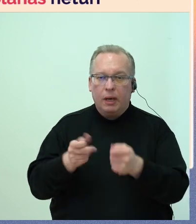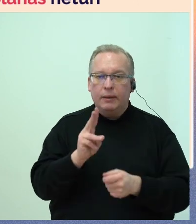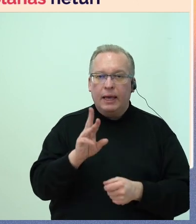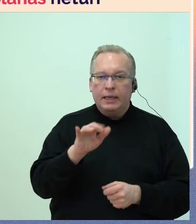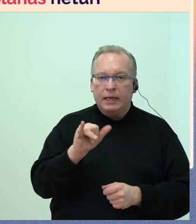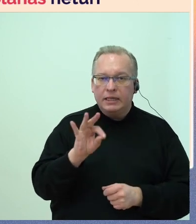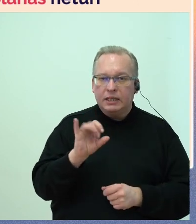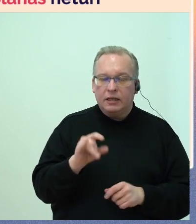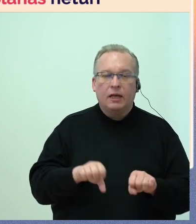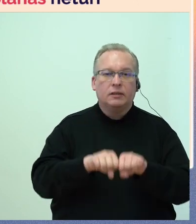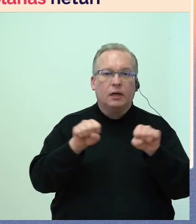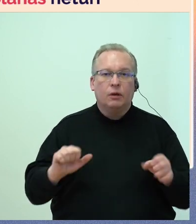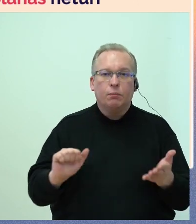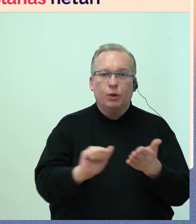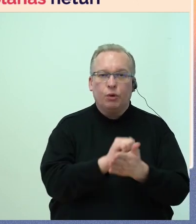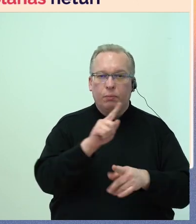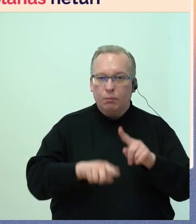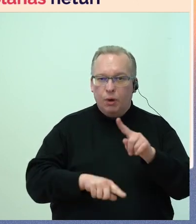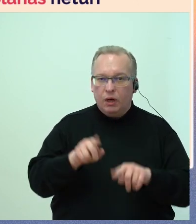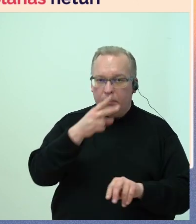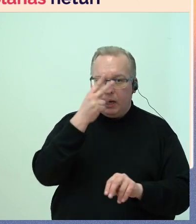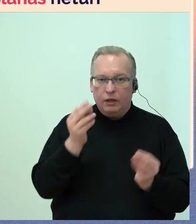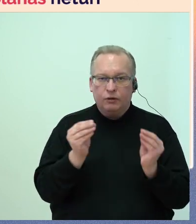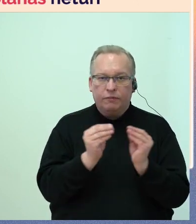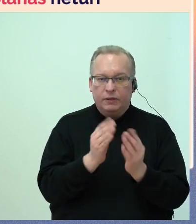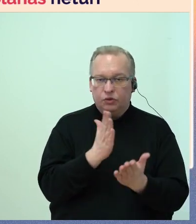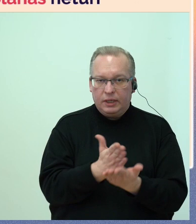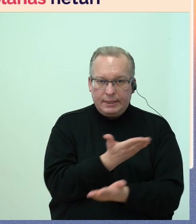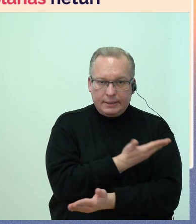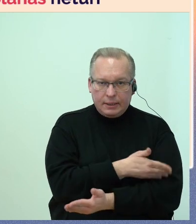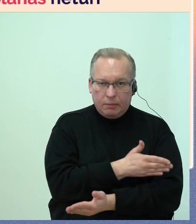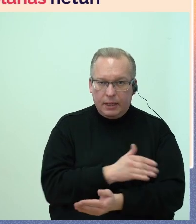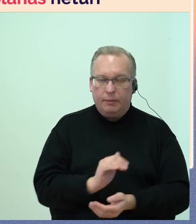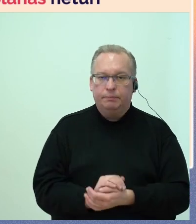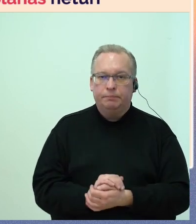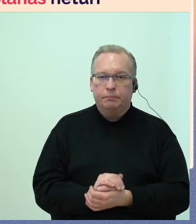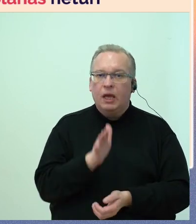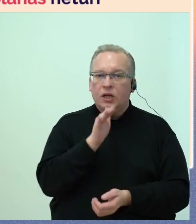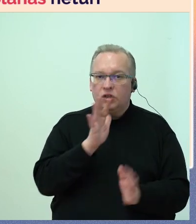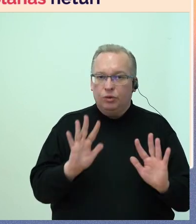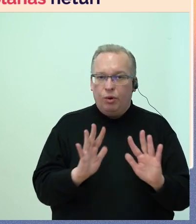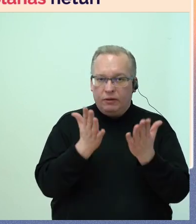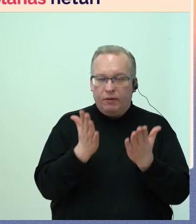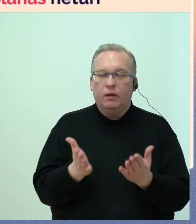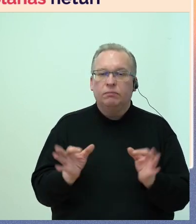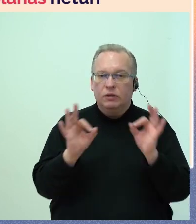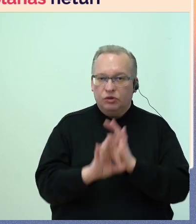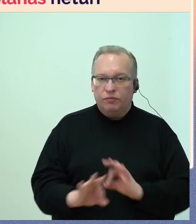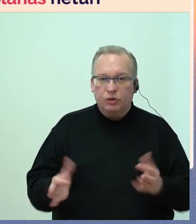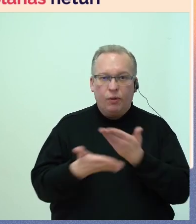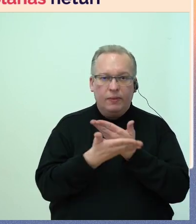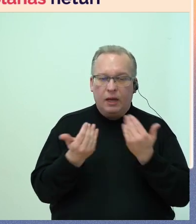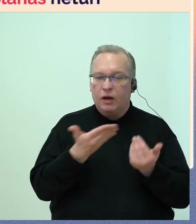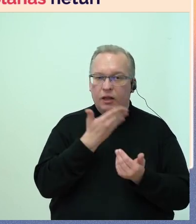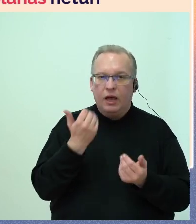žodį, tai strateginių dokumentų politika Lietuvoje išlieka silpna. Žydų atveju tai beveik jos iš vis nėra, nes